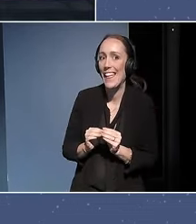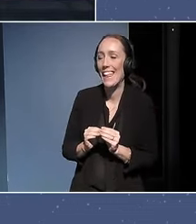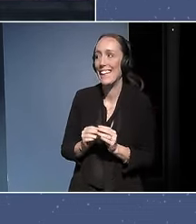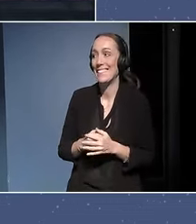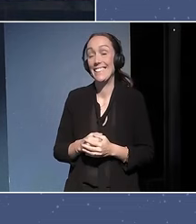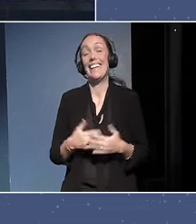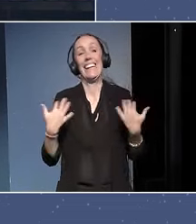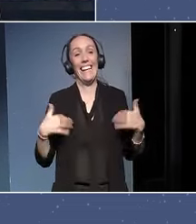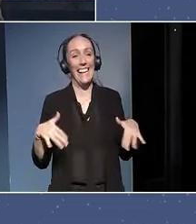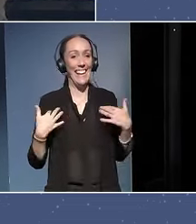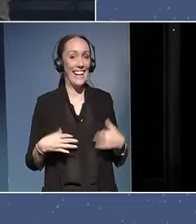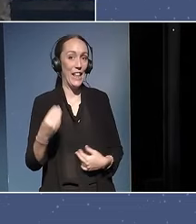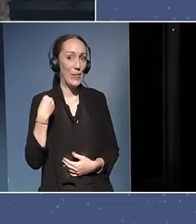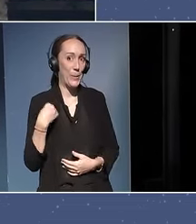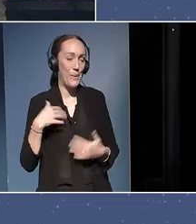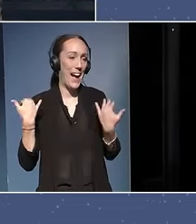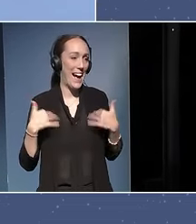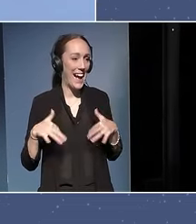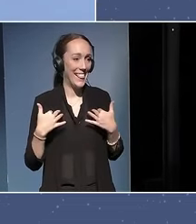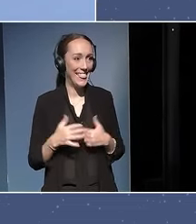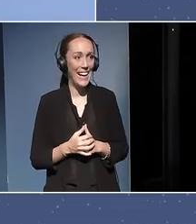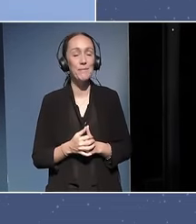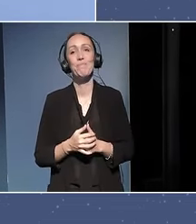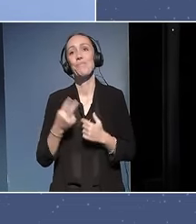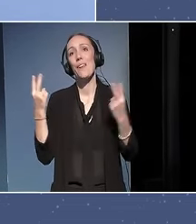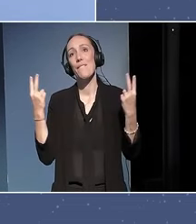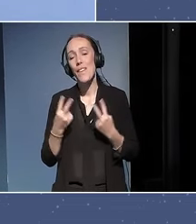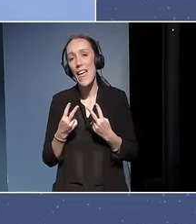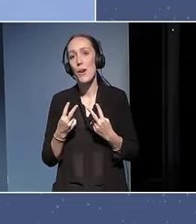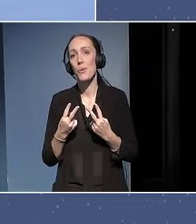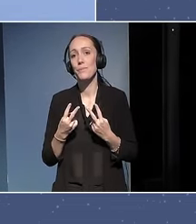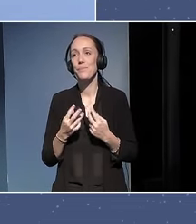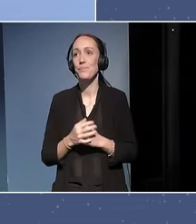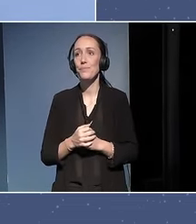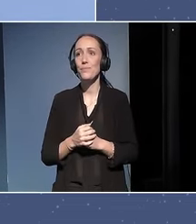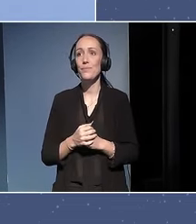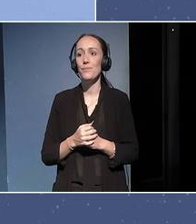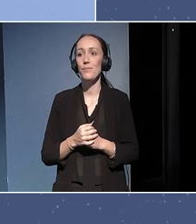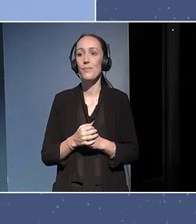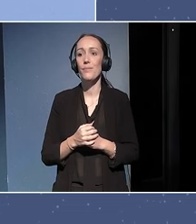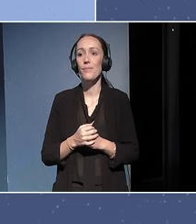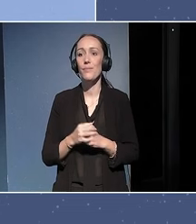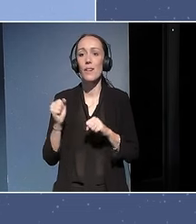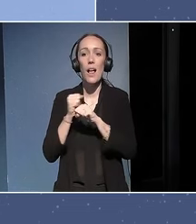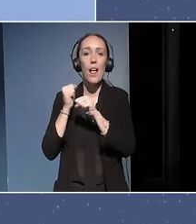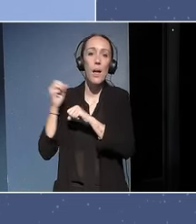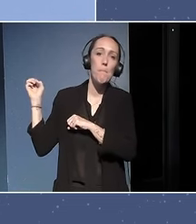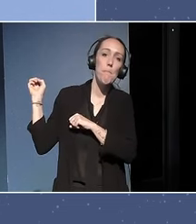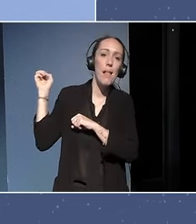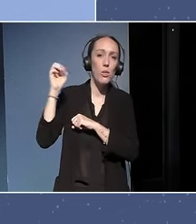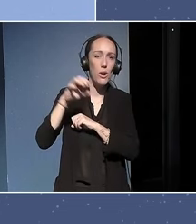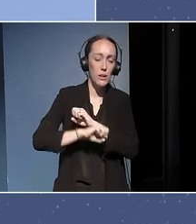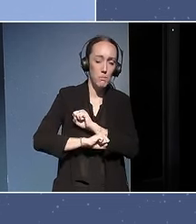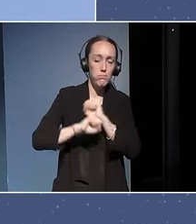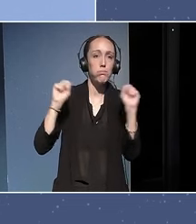allora il meteorite non ha non diciamo non influenza non ha